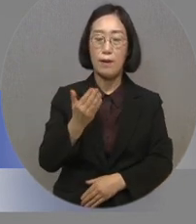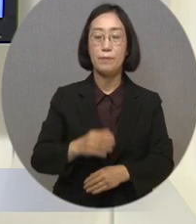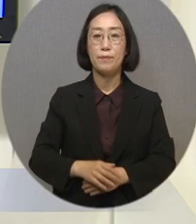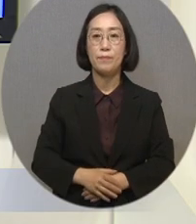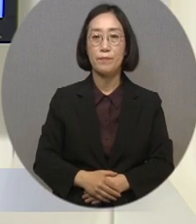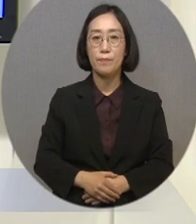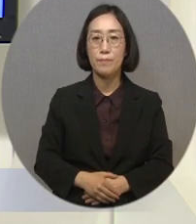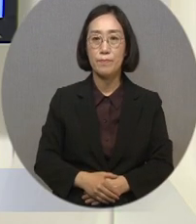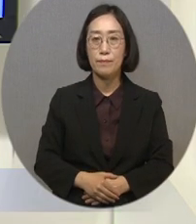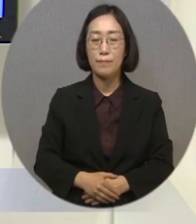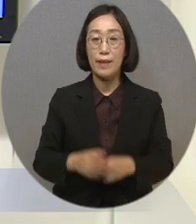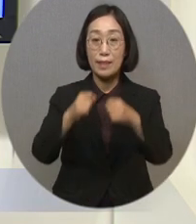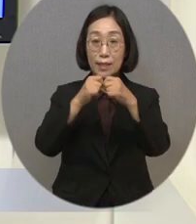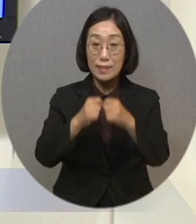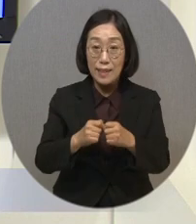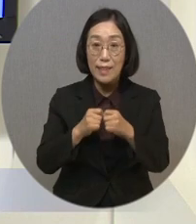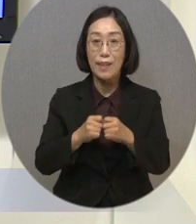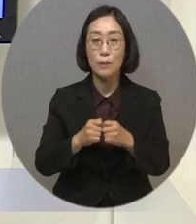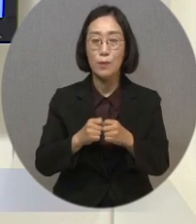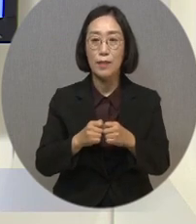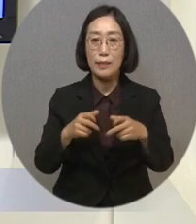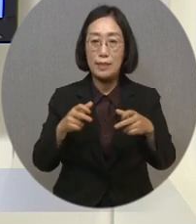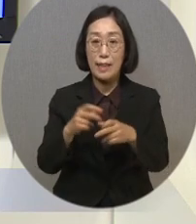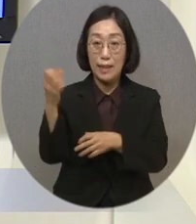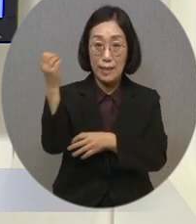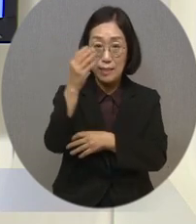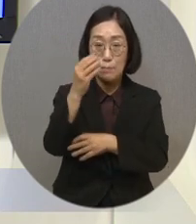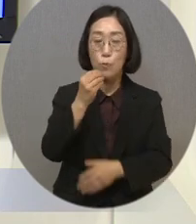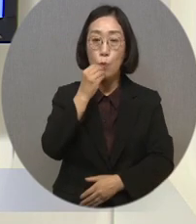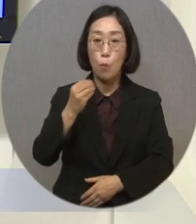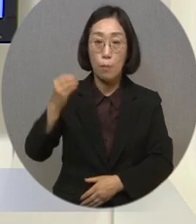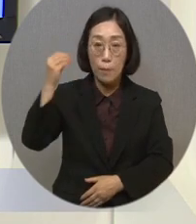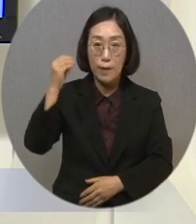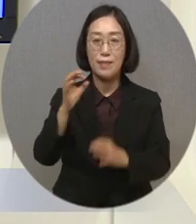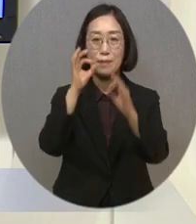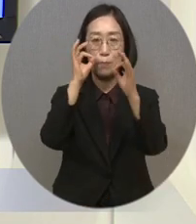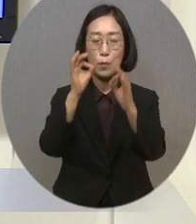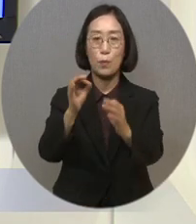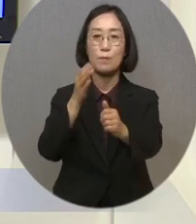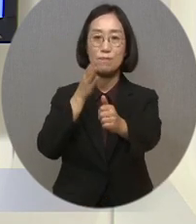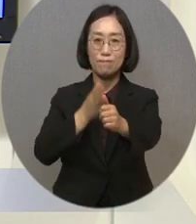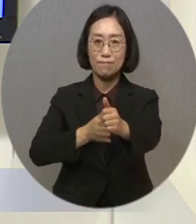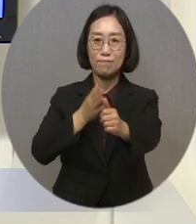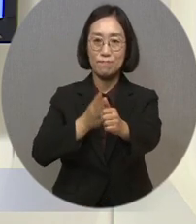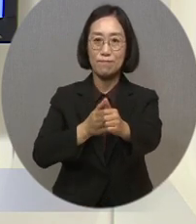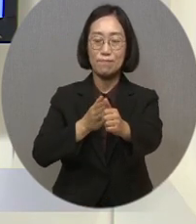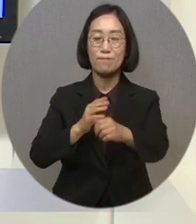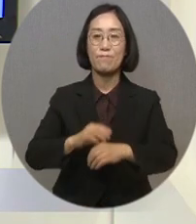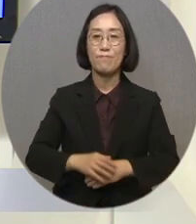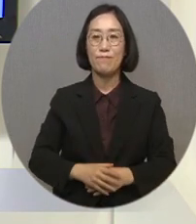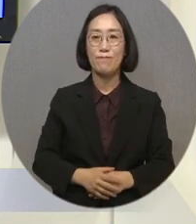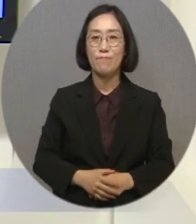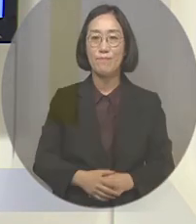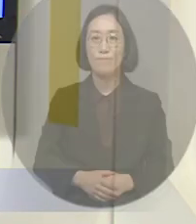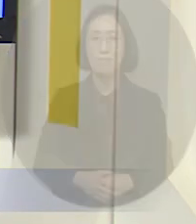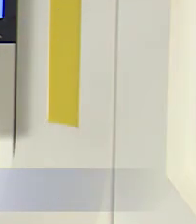예정입니다 더 자세한 뉴스는 장애인 신문과 웰페어 뉴스 홈페이지를 통해 확인할 수